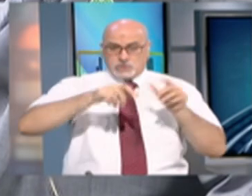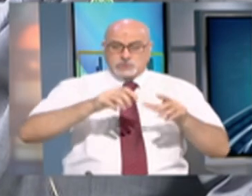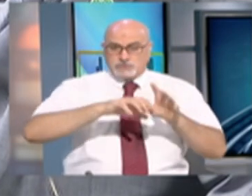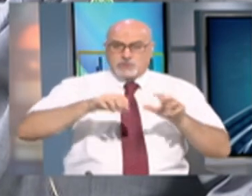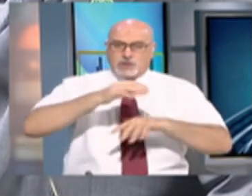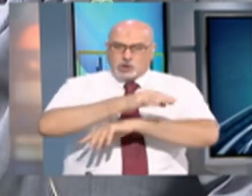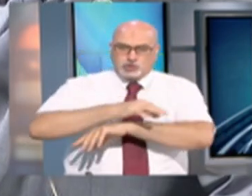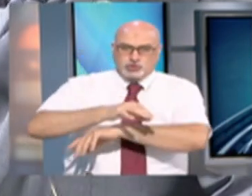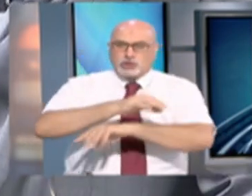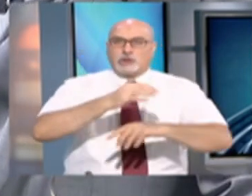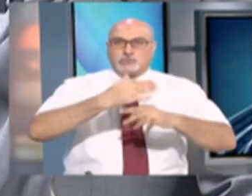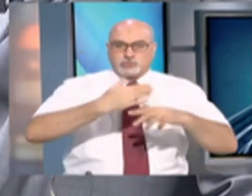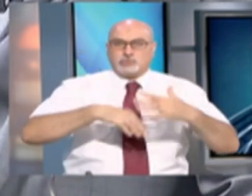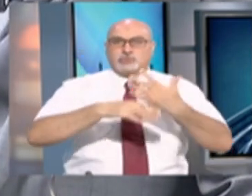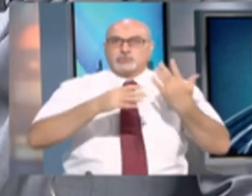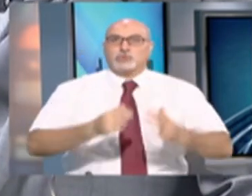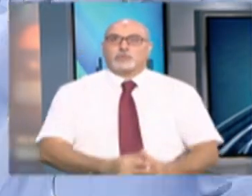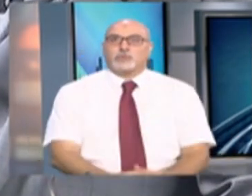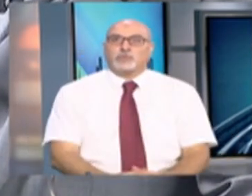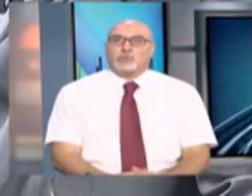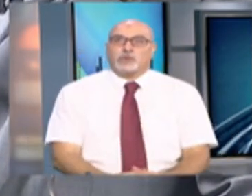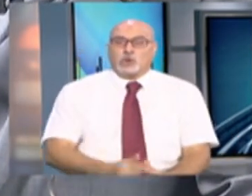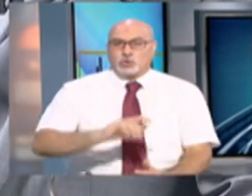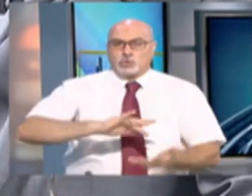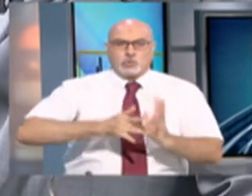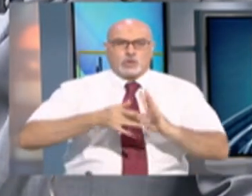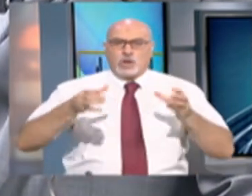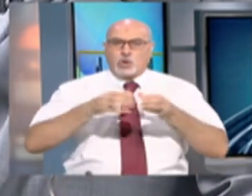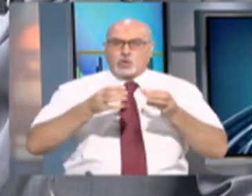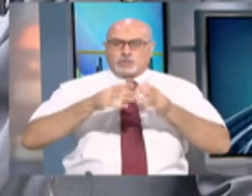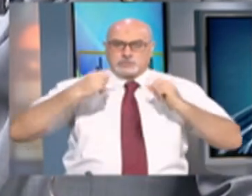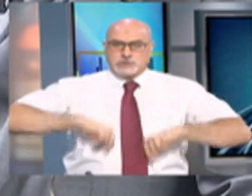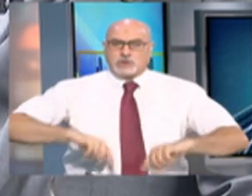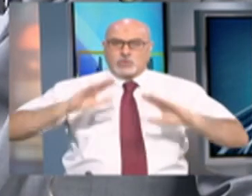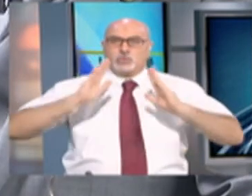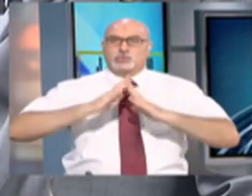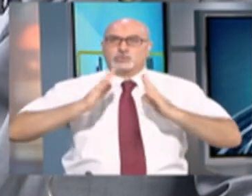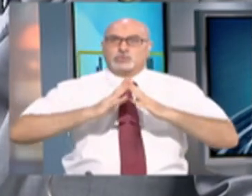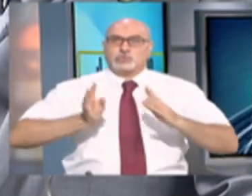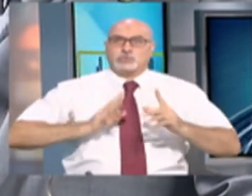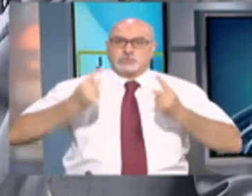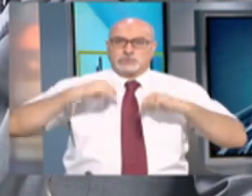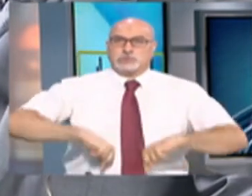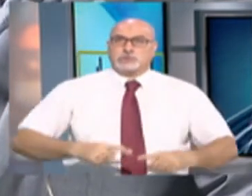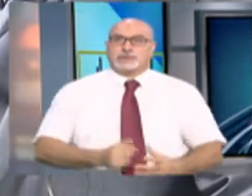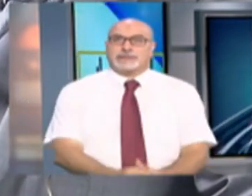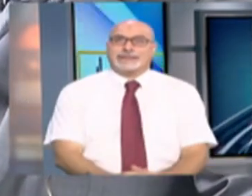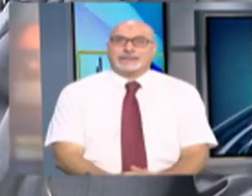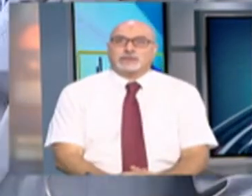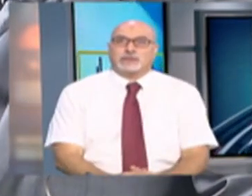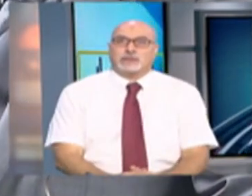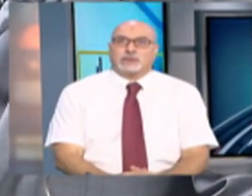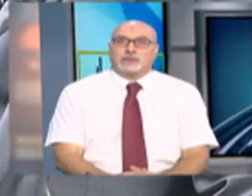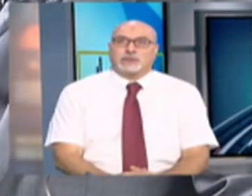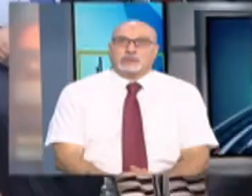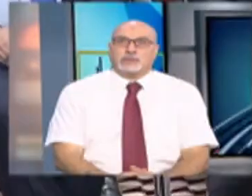العريبي سي طارق والمجموعة كلها تاع وزارة السكن بيان سور، والسيد الوالي هو تنوير شاف